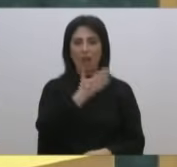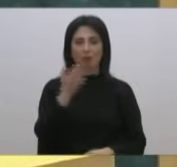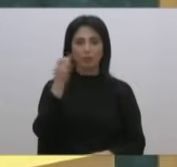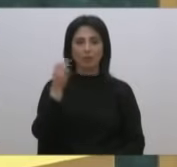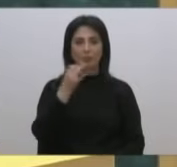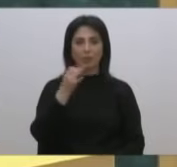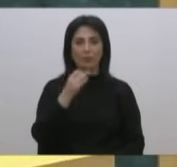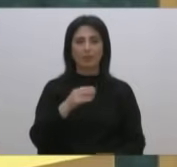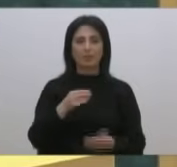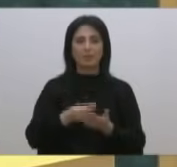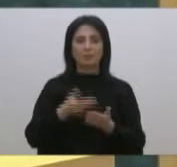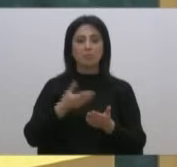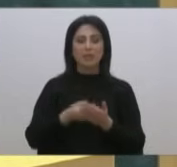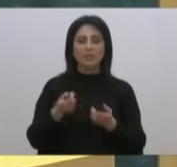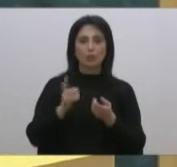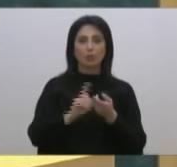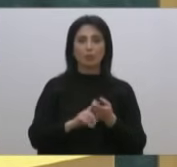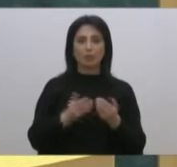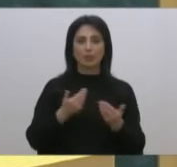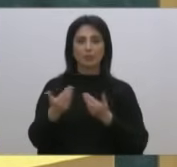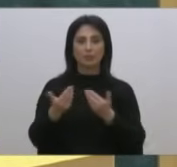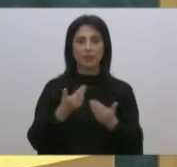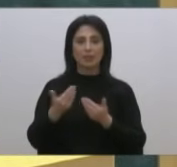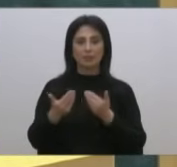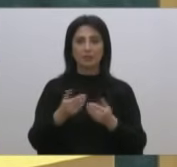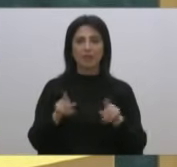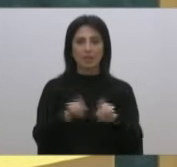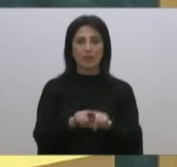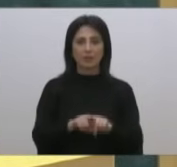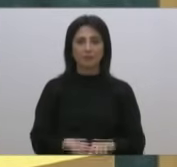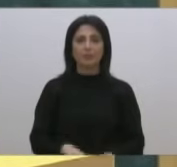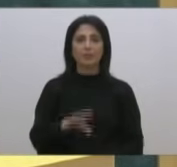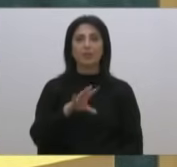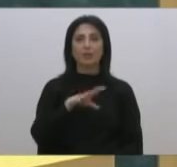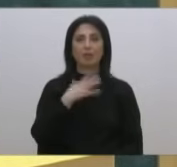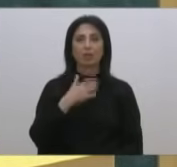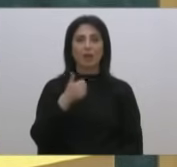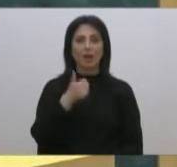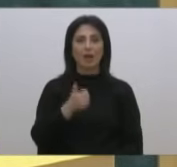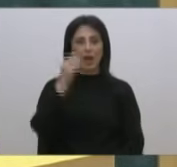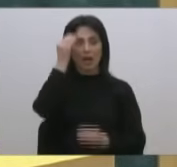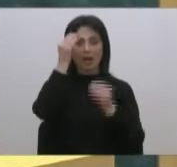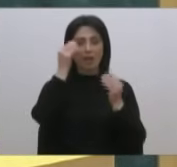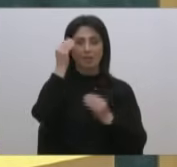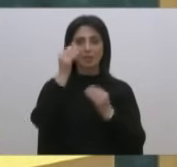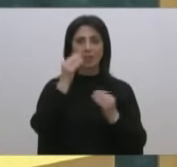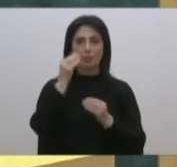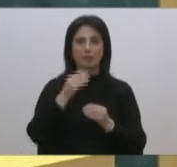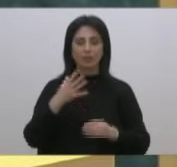ეროვნულ ინტერესებთან და ფასეულობებთან მიმართებით, ასევე იყო კარგად